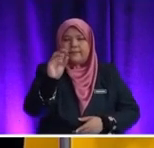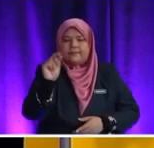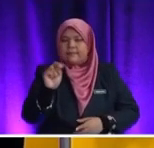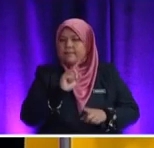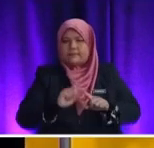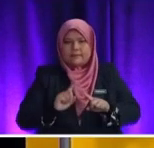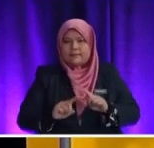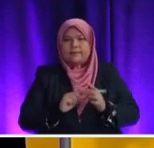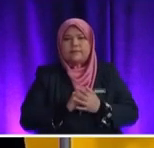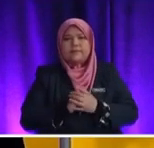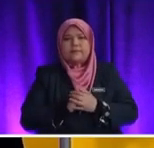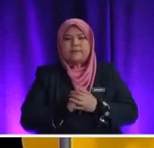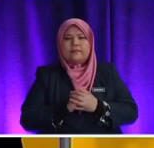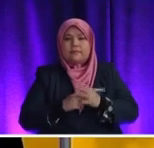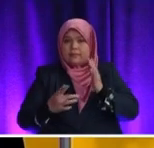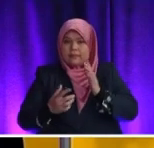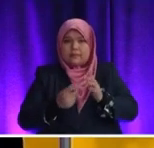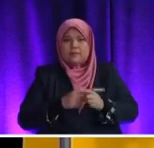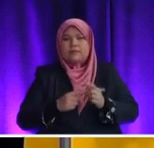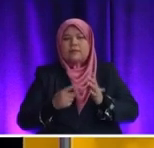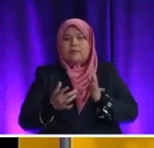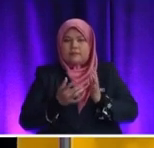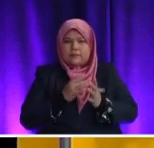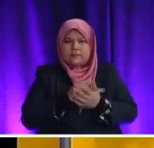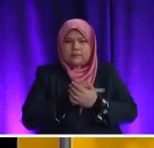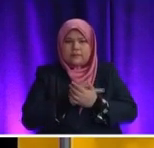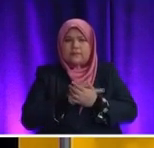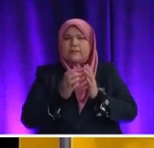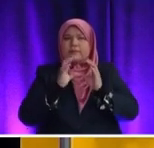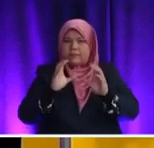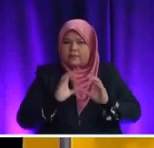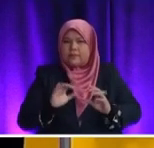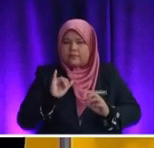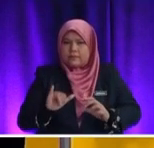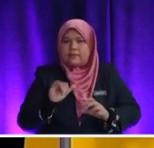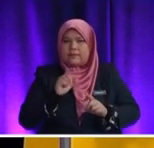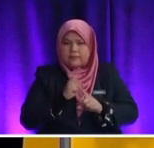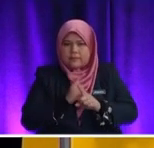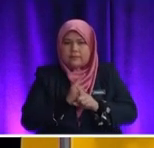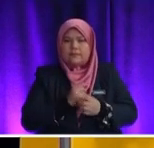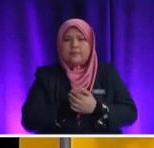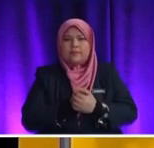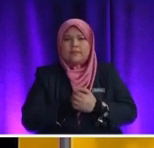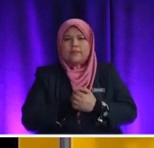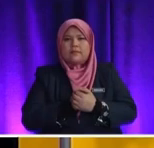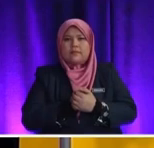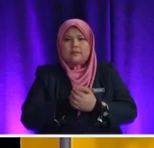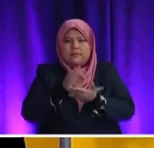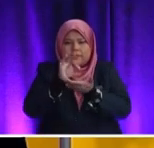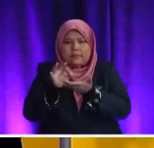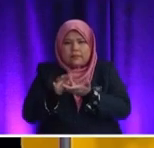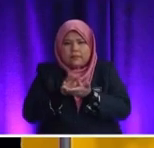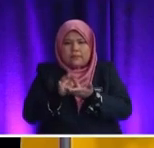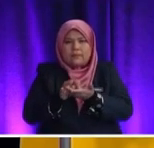perlu menggunakan teknik yang menggunakan elektrolisis dari biji-biji kita pakai biji-bijinya